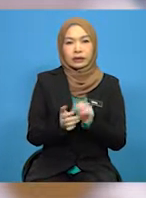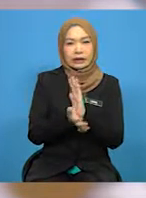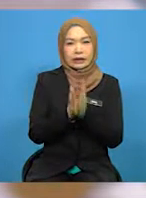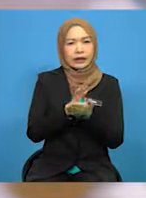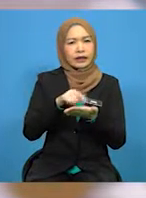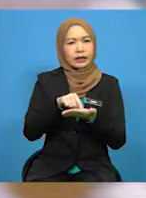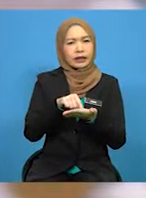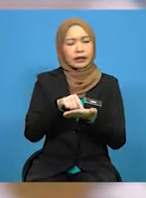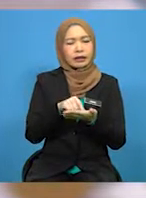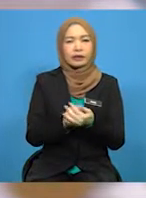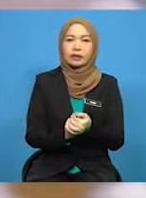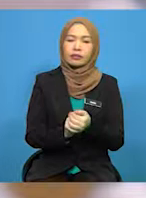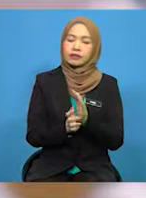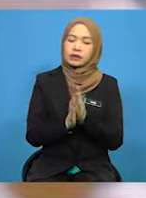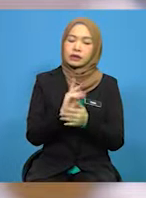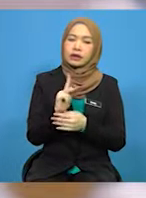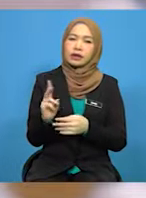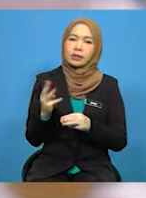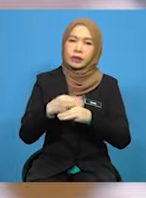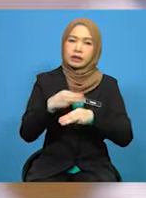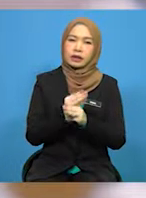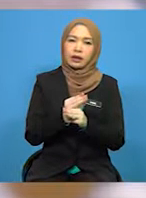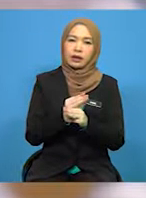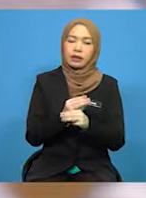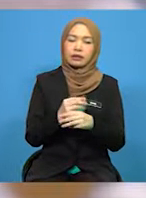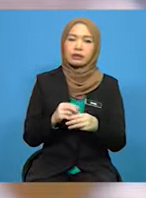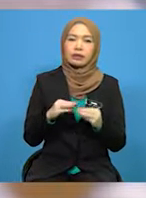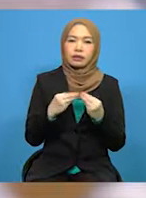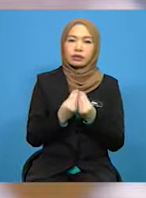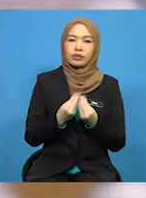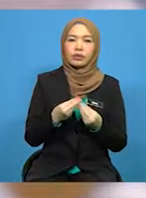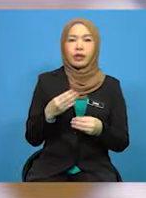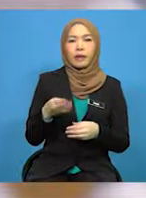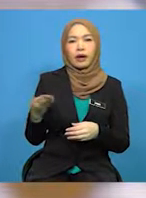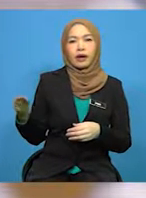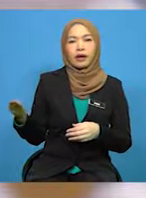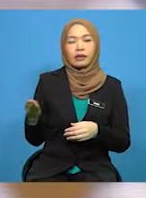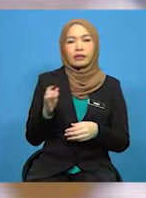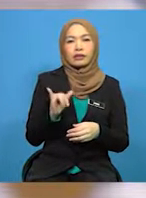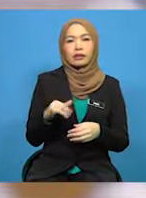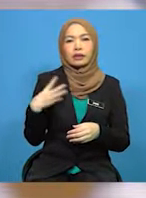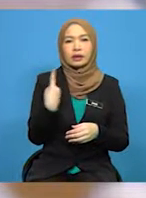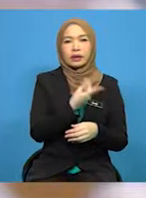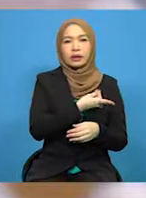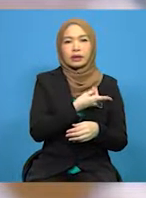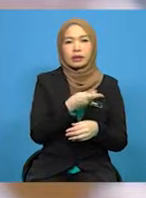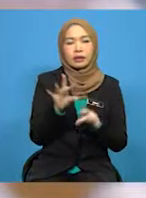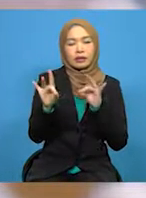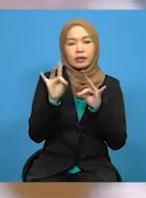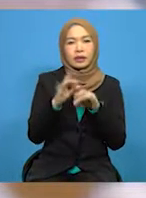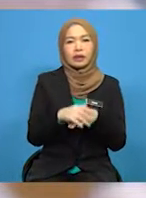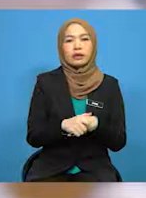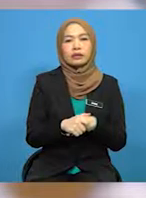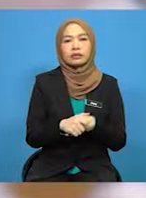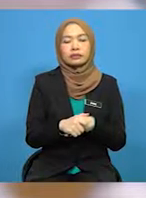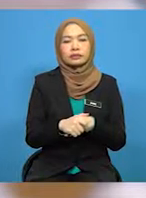ini menimbulkan masalah dalam menentukan harga barang yang akan dipilih dalam mengira keluaran negara.